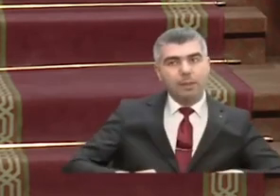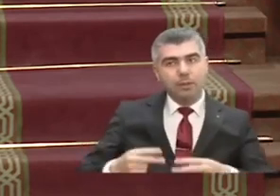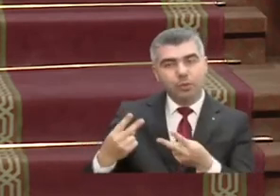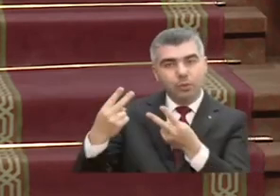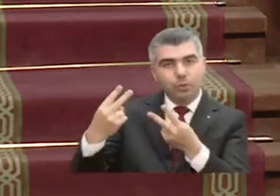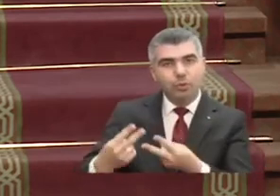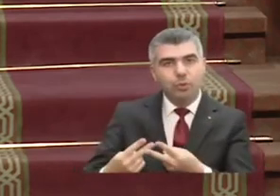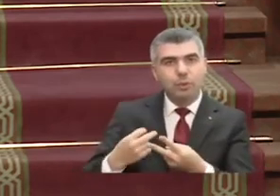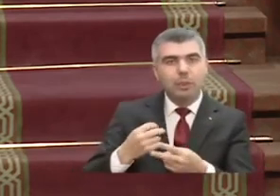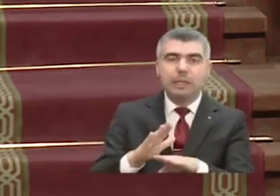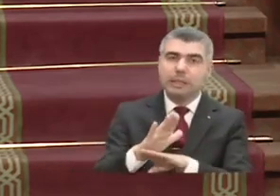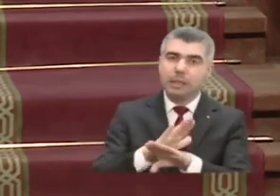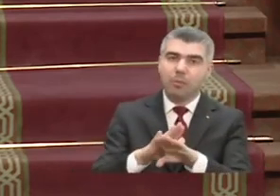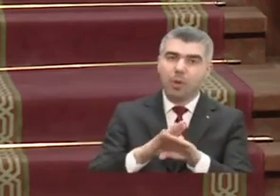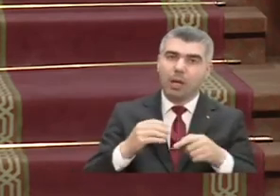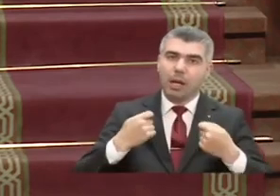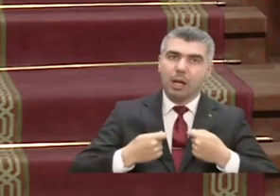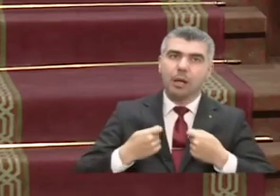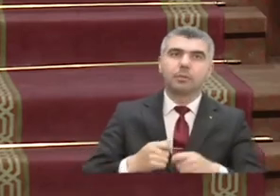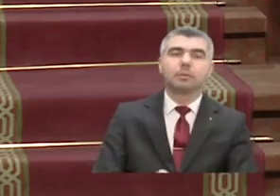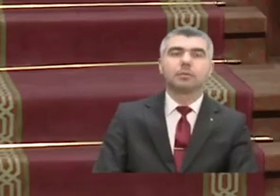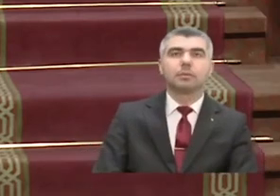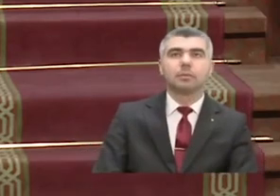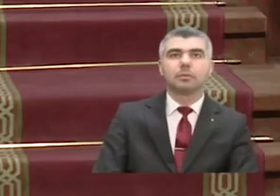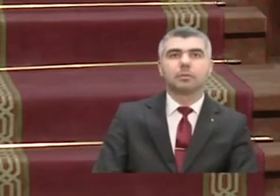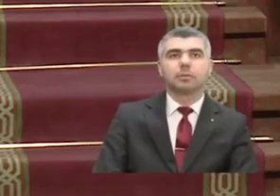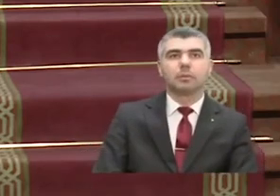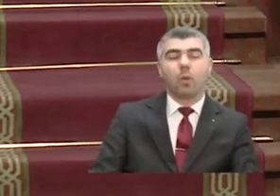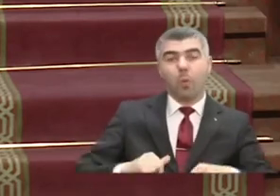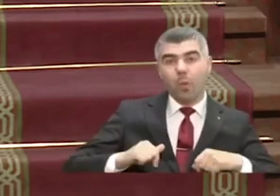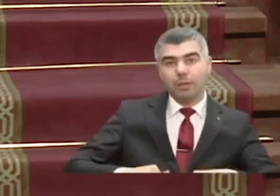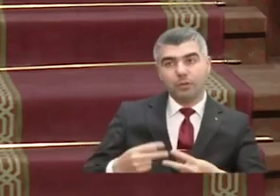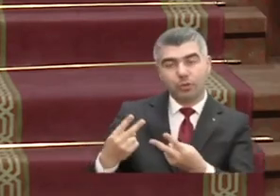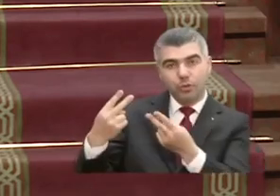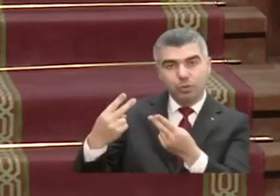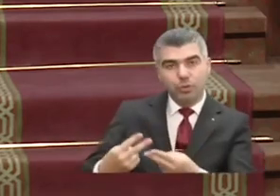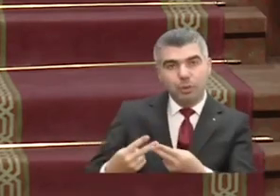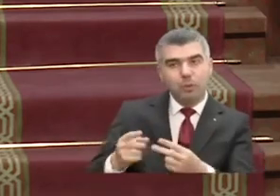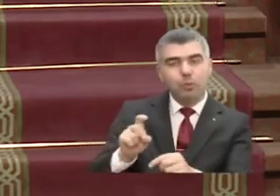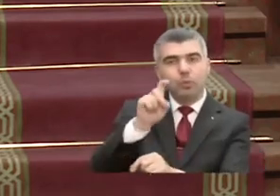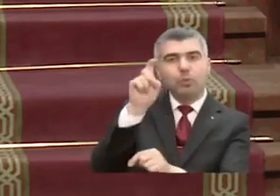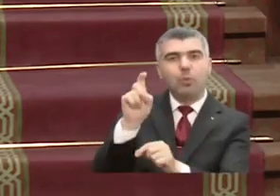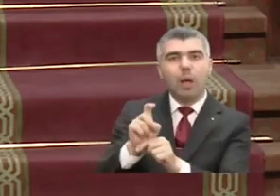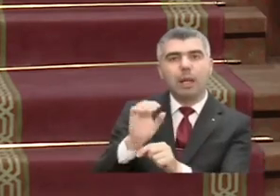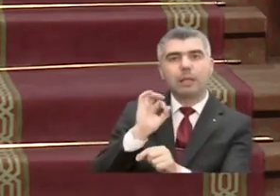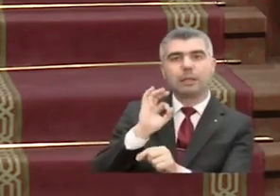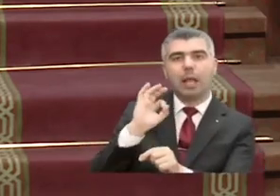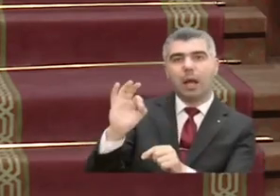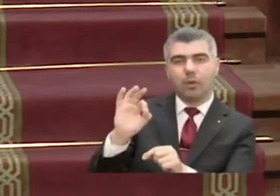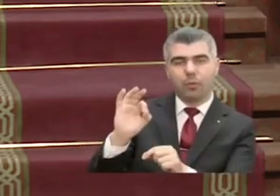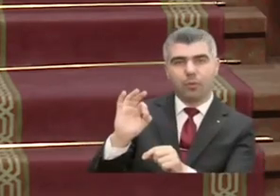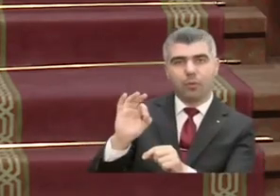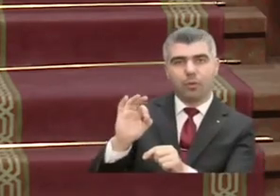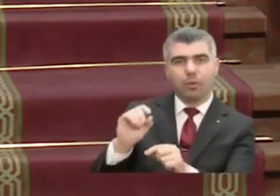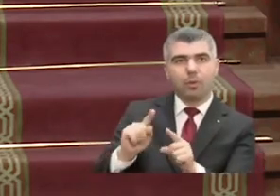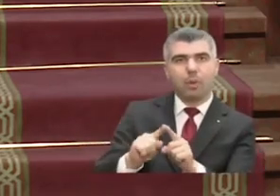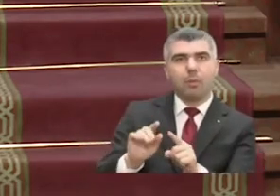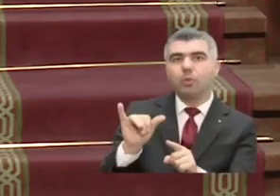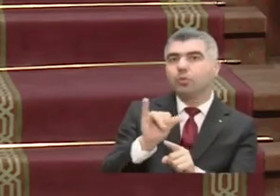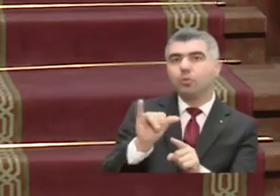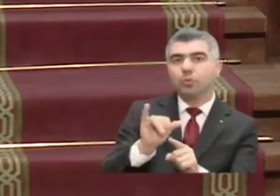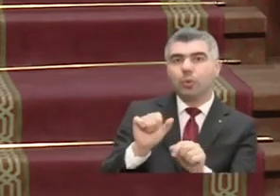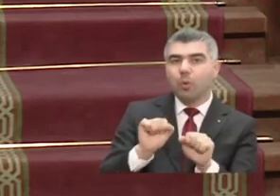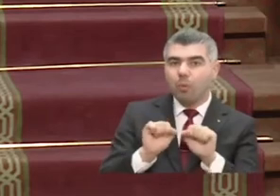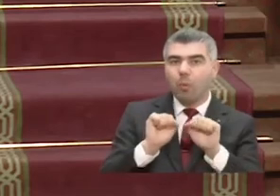حاضرين، سمحي لي السيدة الرئيسة في بضع ثواني، الوزراء اللي حاضرين غنطرحوا الأسئلة ديالهم. نواجه، اسمع السيد